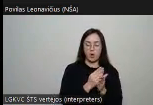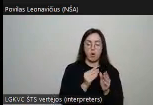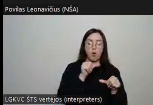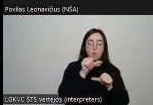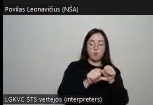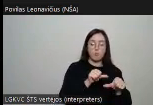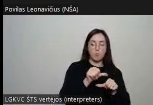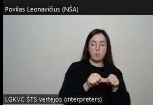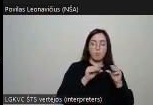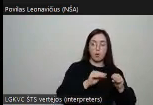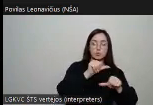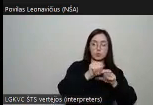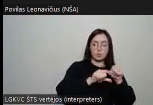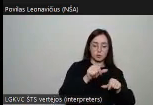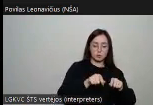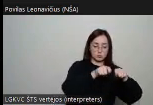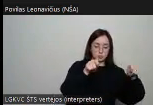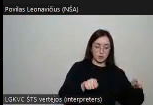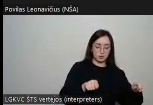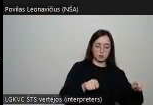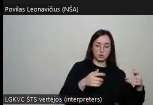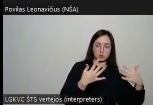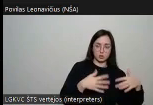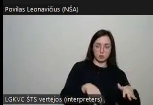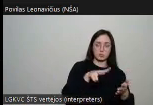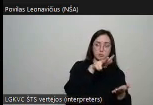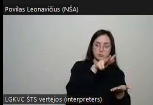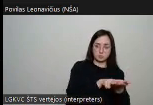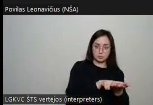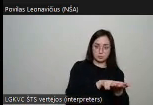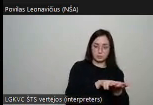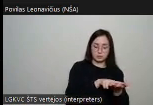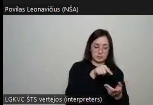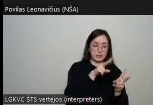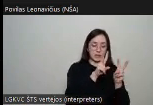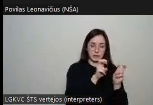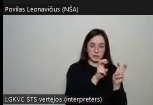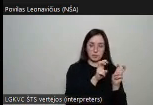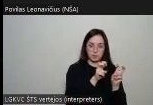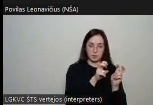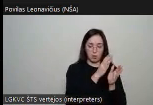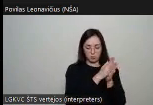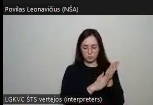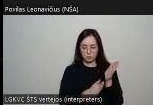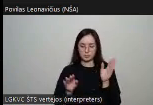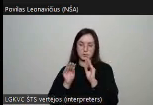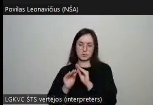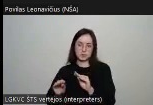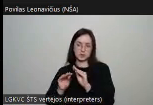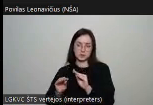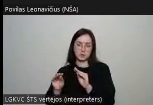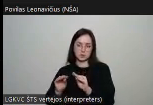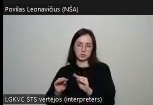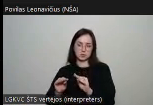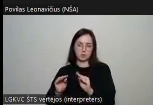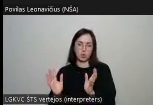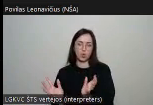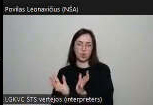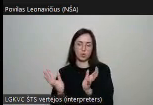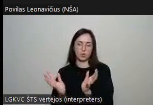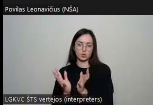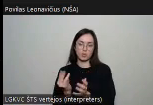bėgiai, kada bus būtent tik šita tema, užmirštami visi dalykai. Ir būtent dirbama su fenomenais grįstų ugdymų. Tai vat